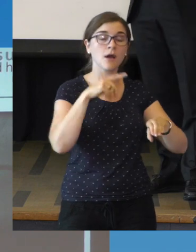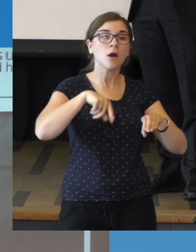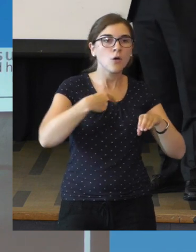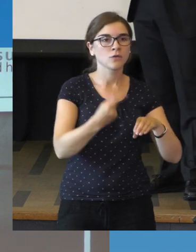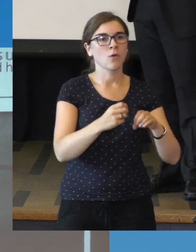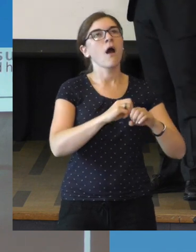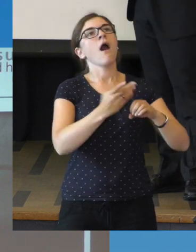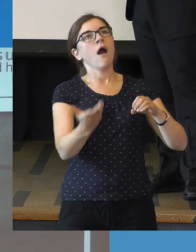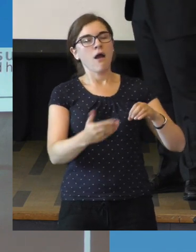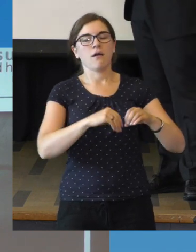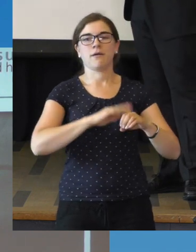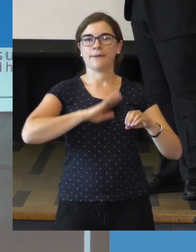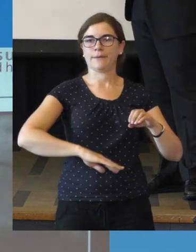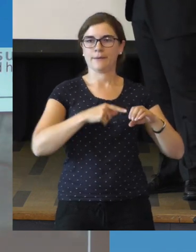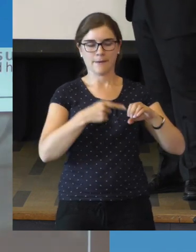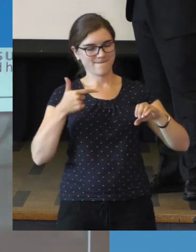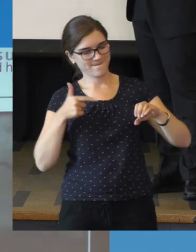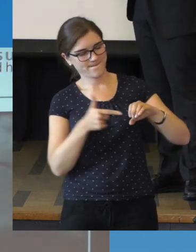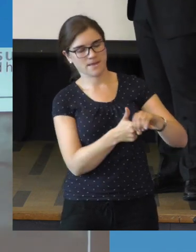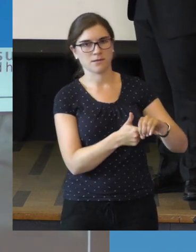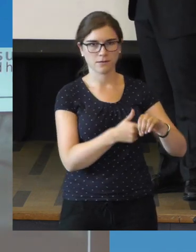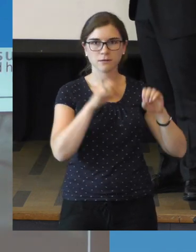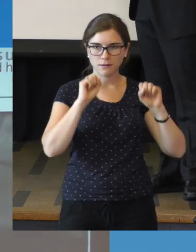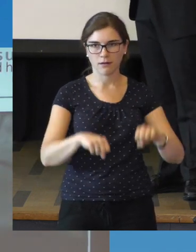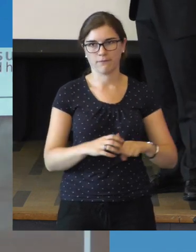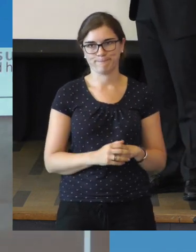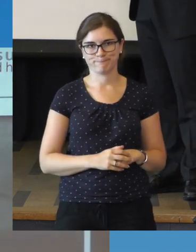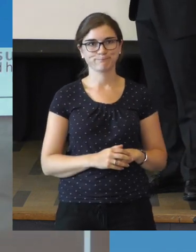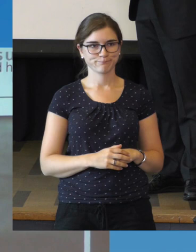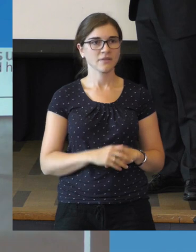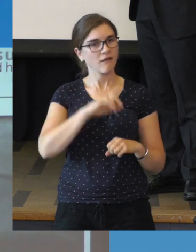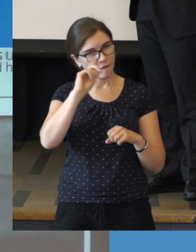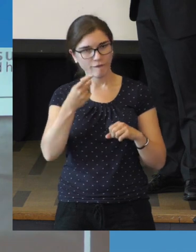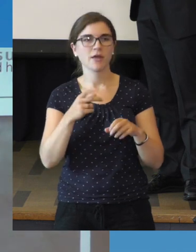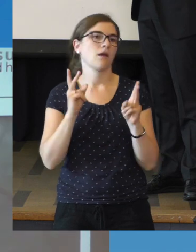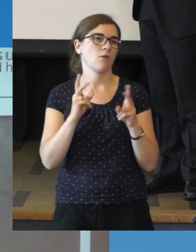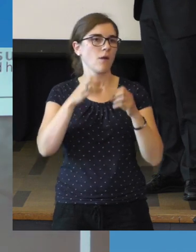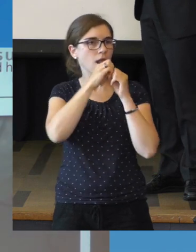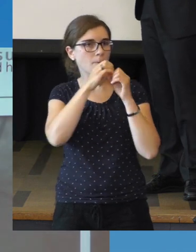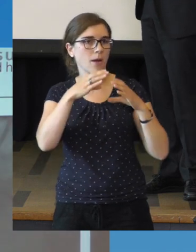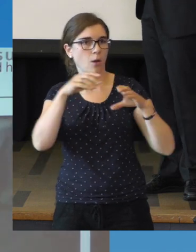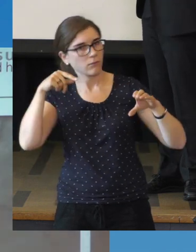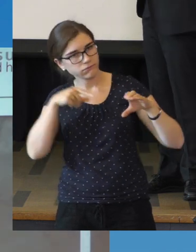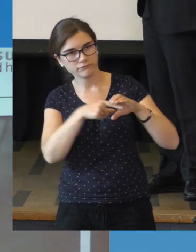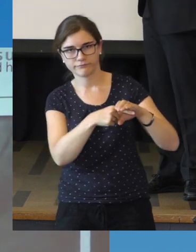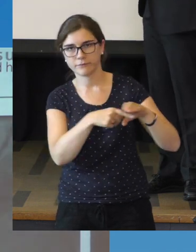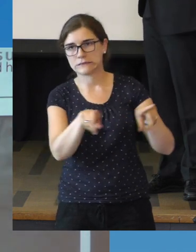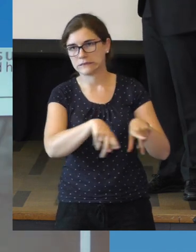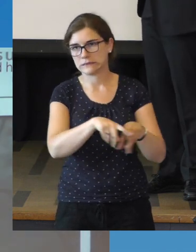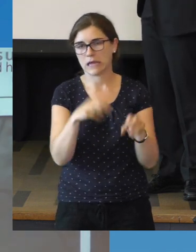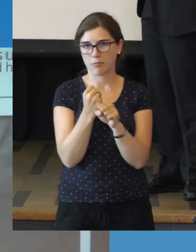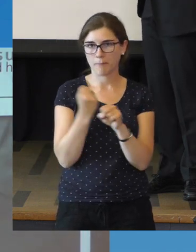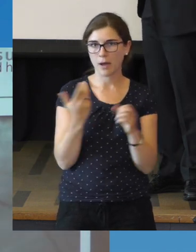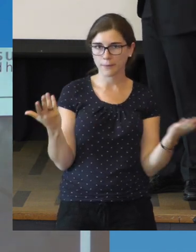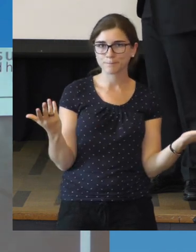darstellt und wir dann in üblicher Art und Weise wieder mit Ballonkathetern und Stents arbeiten können, sodass wir nachher auch wieder